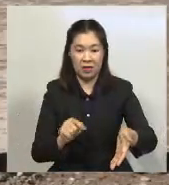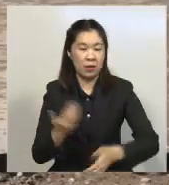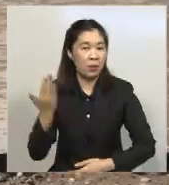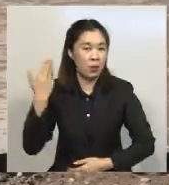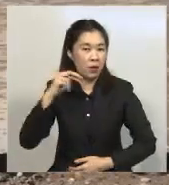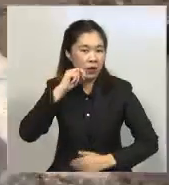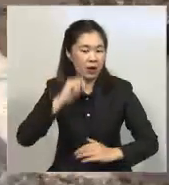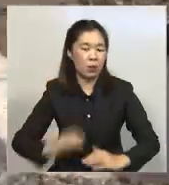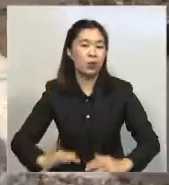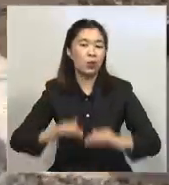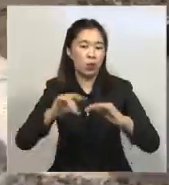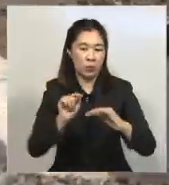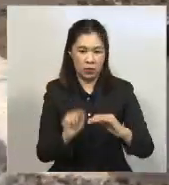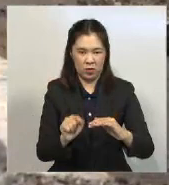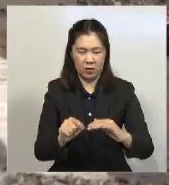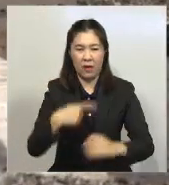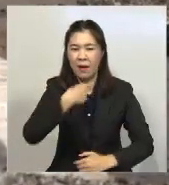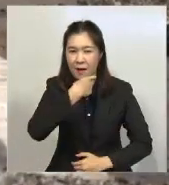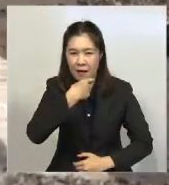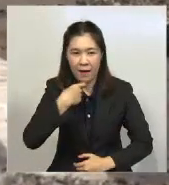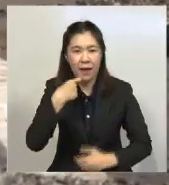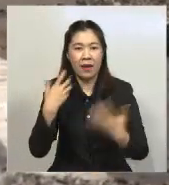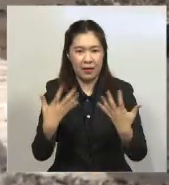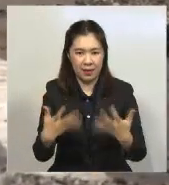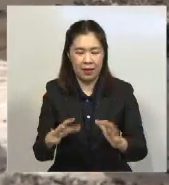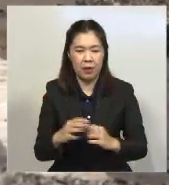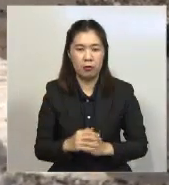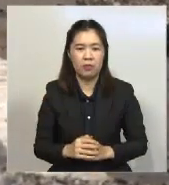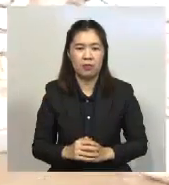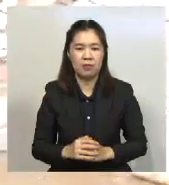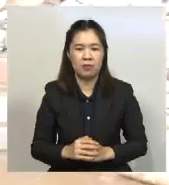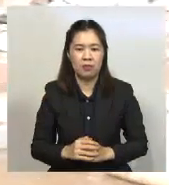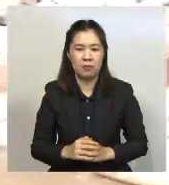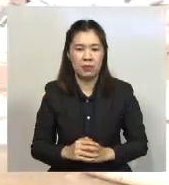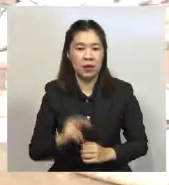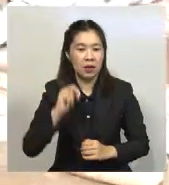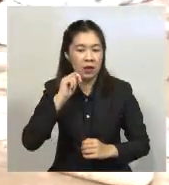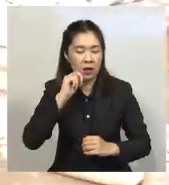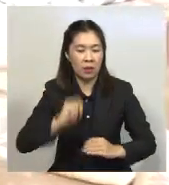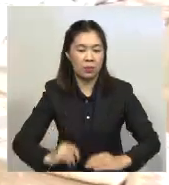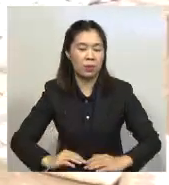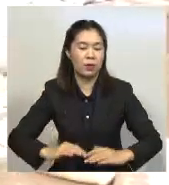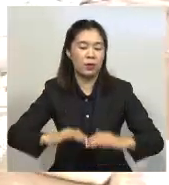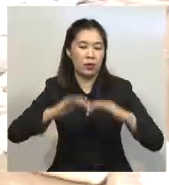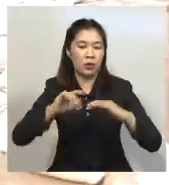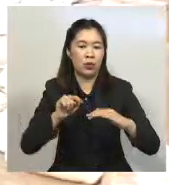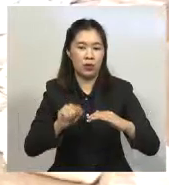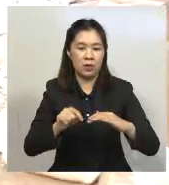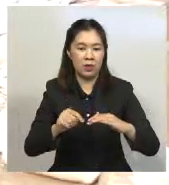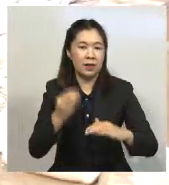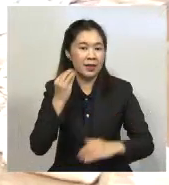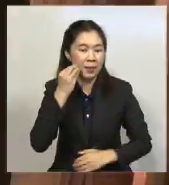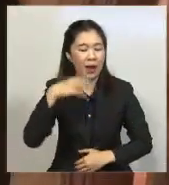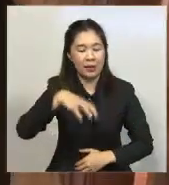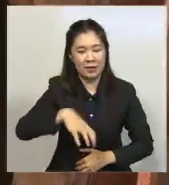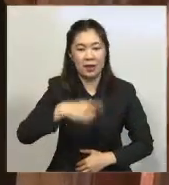ามาท่วมนะคะพื้นที่นี้ได้แห้งลงสนิทแล้วค่ะพบว่าน้ำโยมที่เอ่อล้นท่วมบ้านชาวบ้านก็แห้งเรียบร้อย